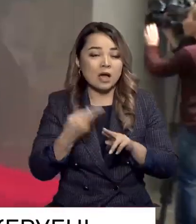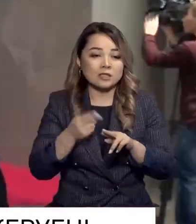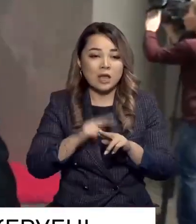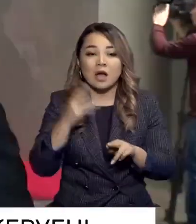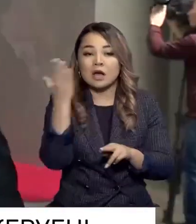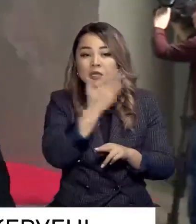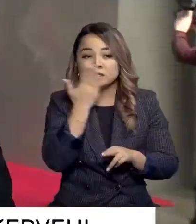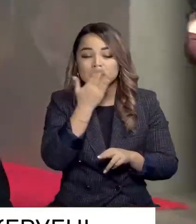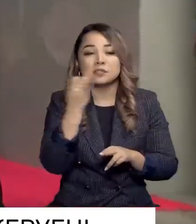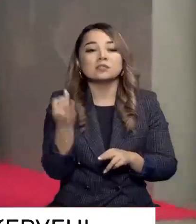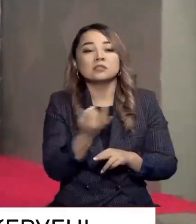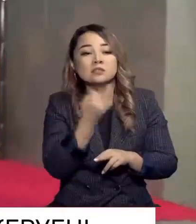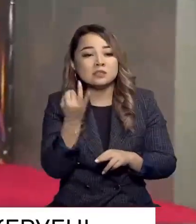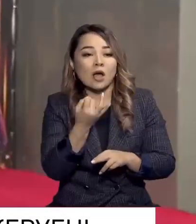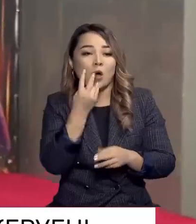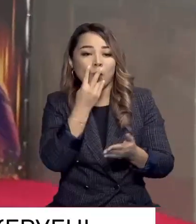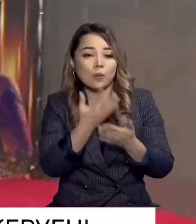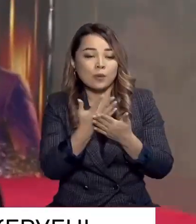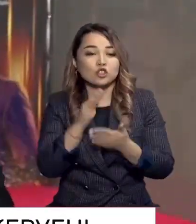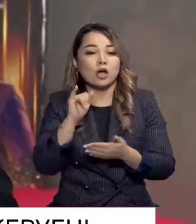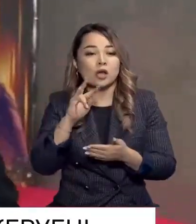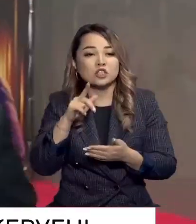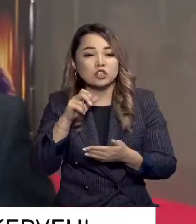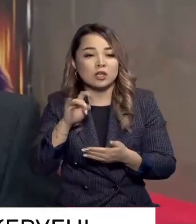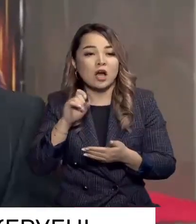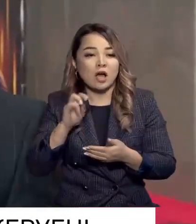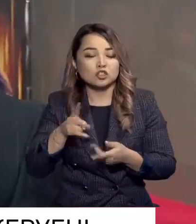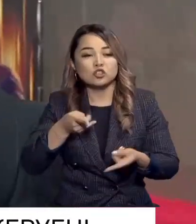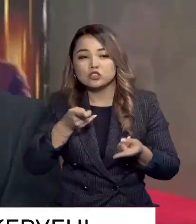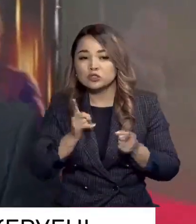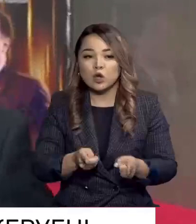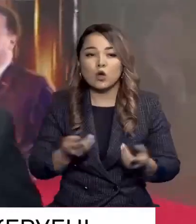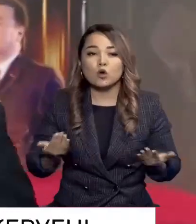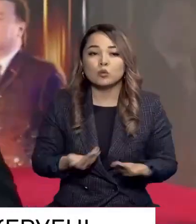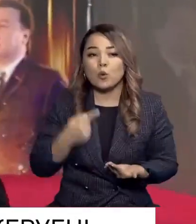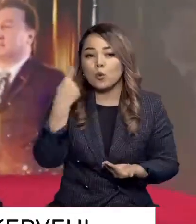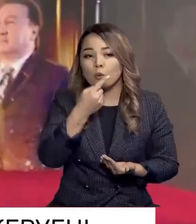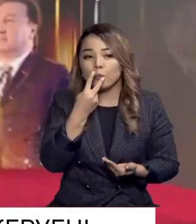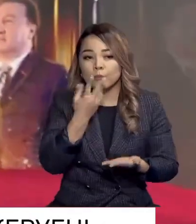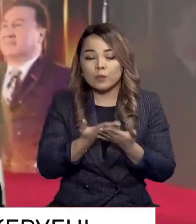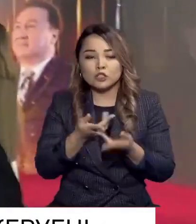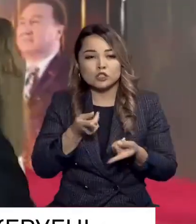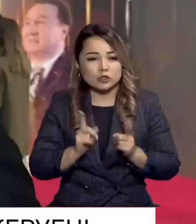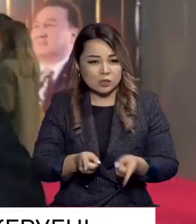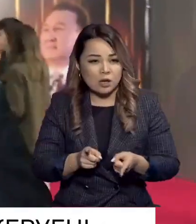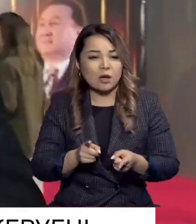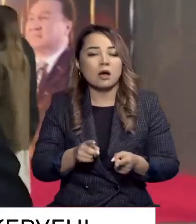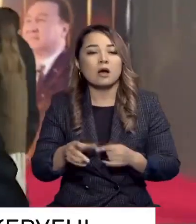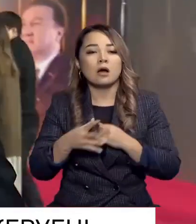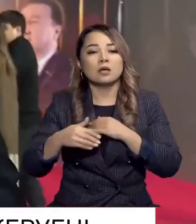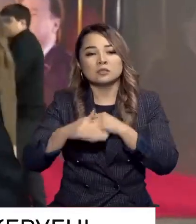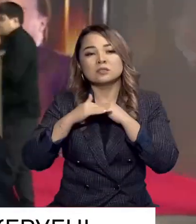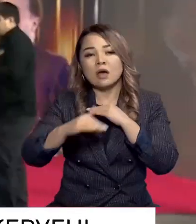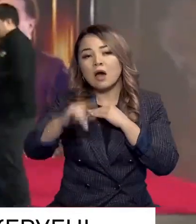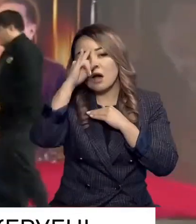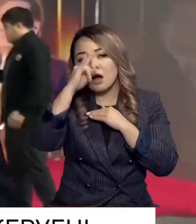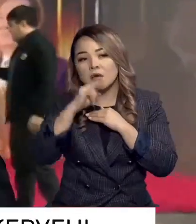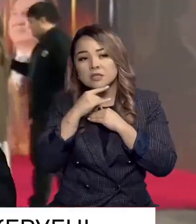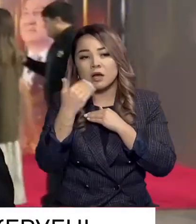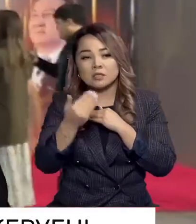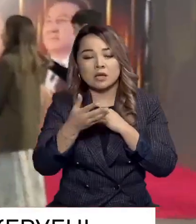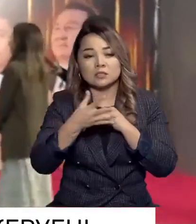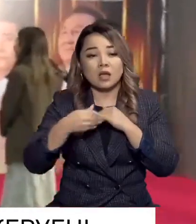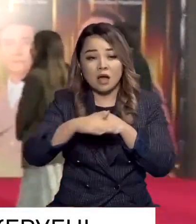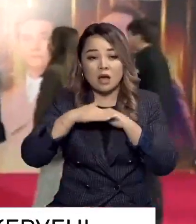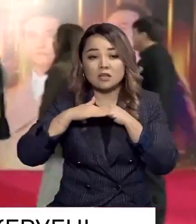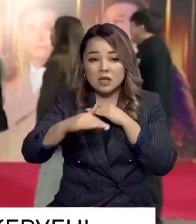арқылы көпшілік көрермен Жәңгір ханның шынайы болмысын, оның қазақ даласына әкелген батыс өркениетінің игіліктерін,